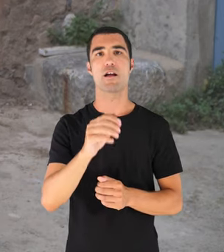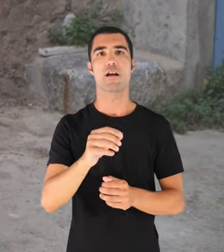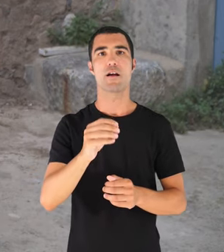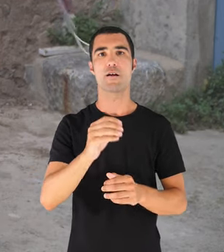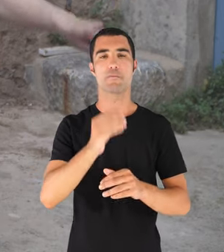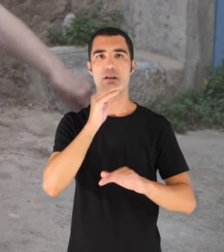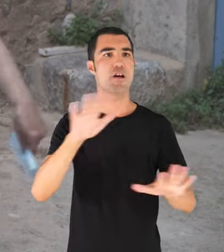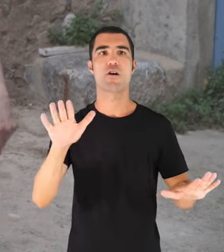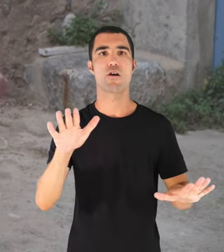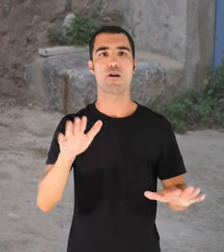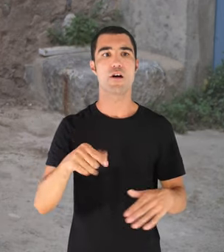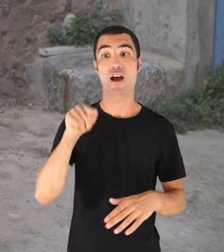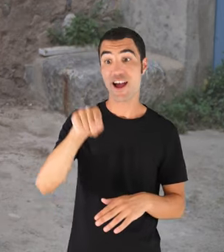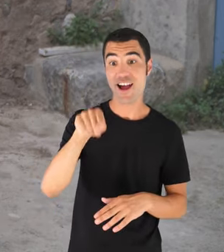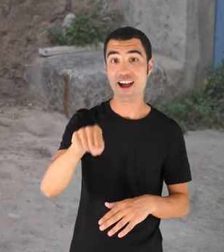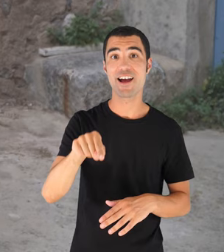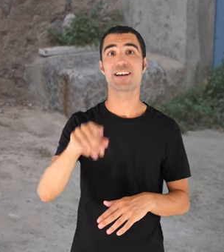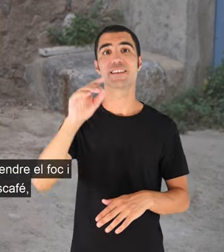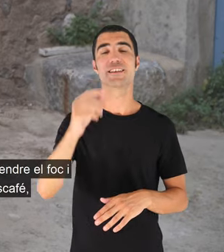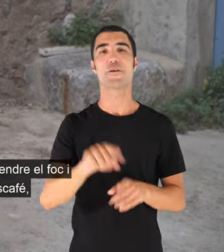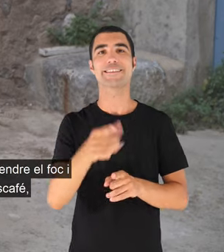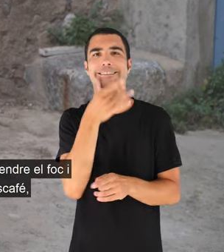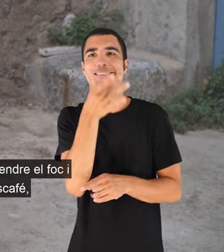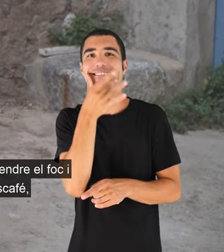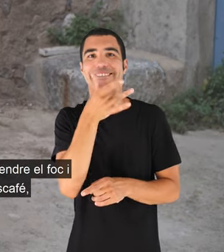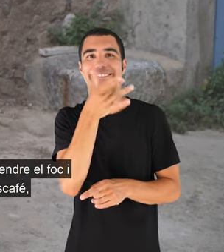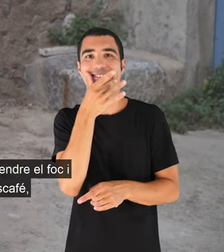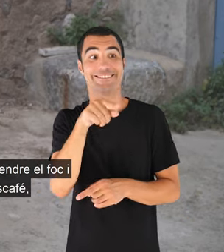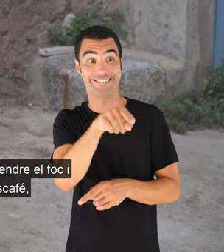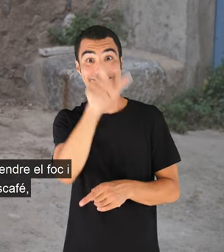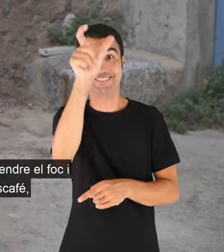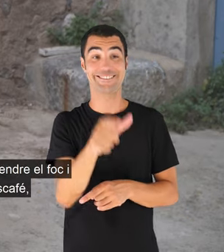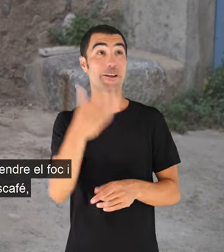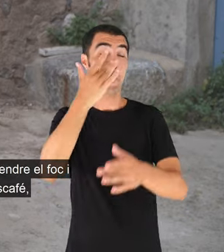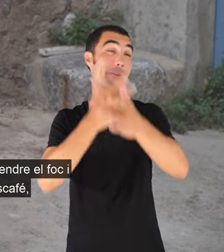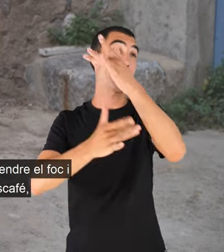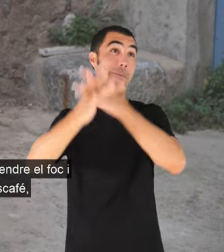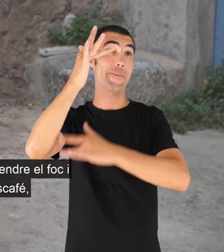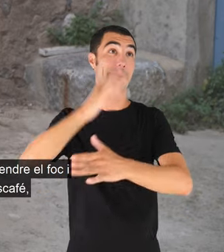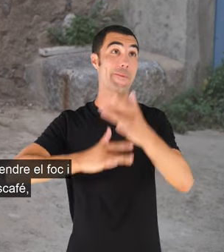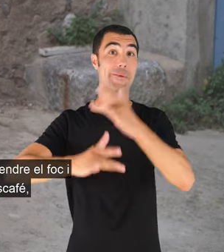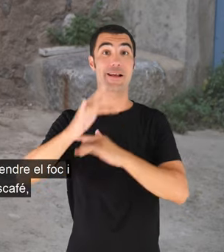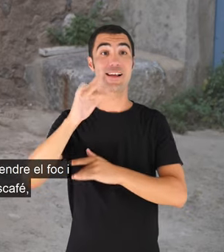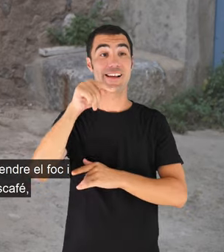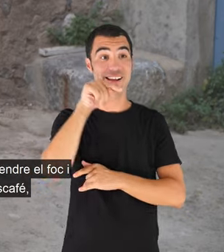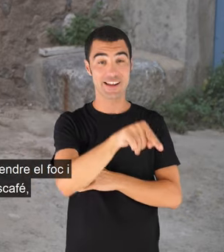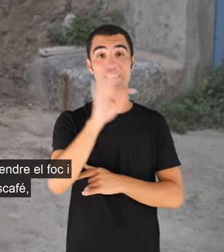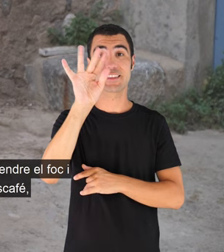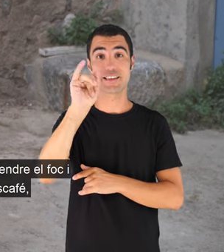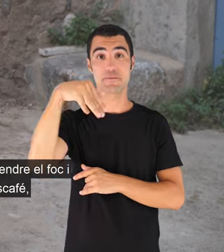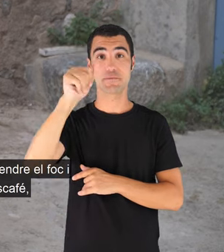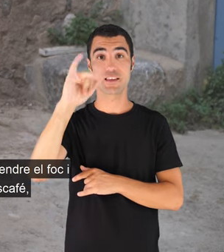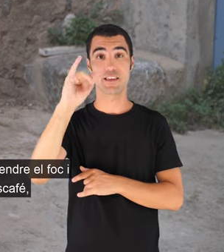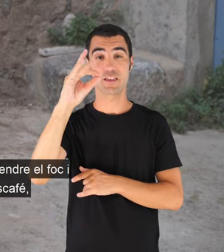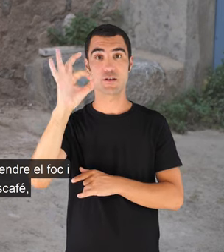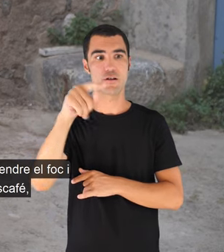Aquí li deim el tinyidor perquè el tinyidor està aquí. Antigament aquí tenien totes les xerxes